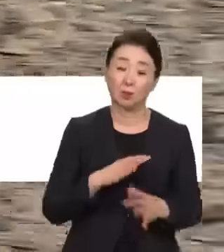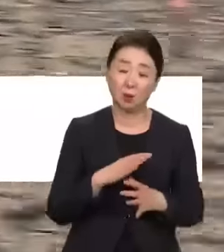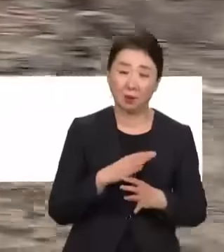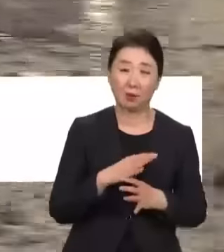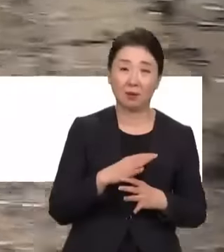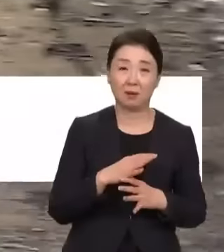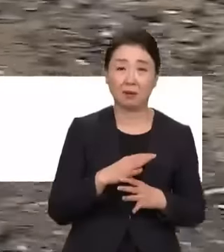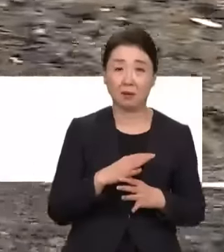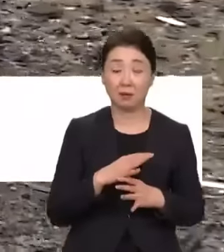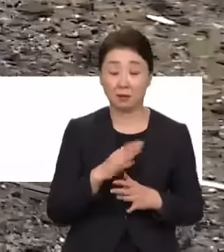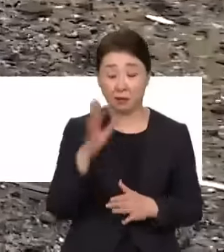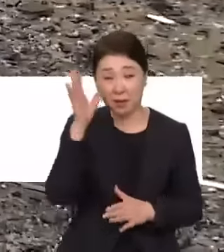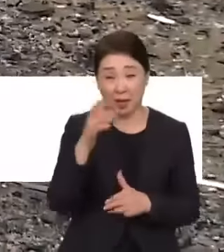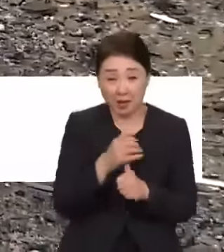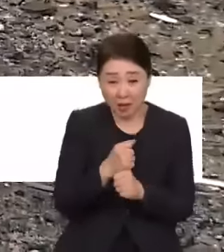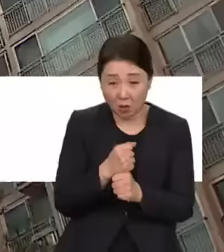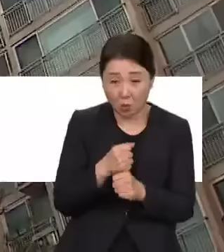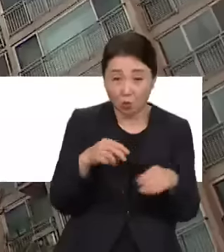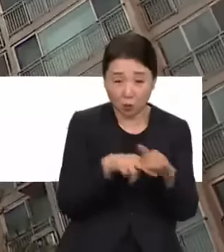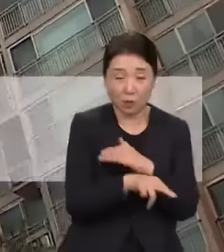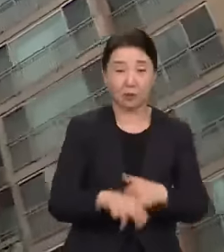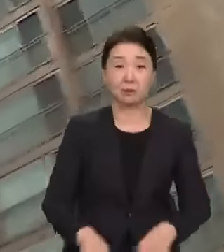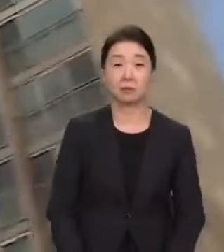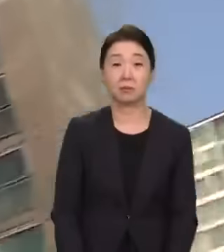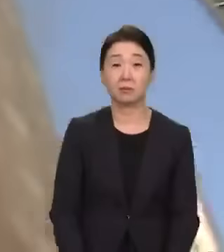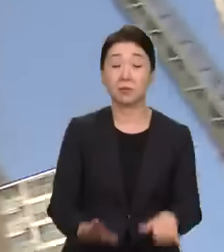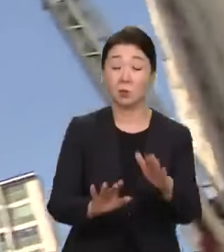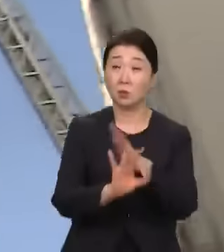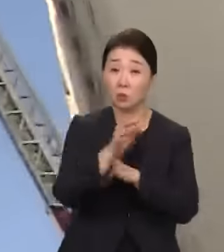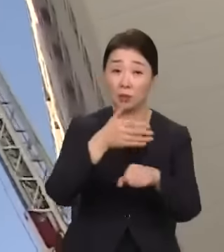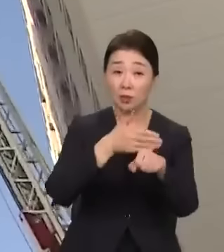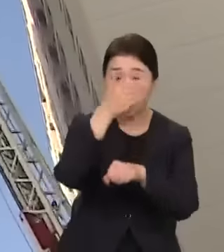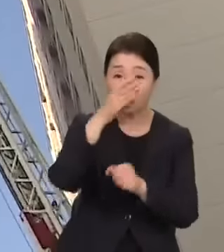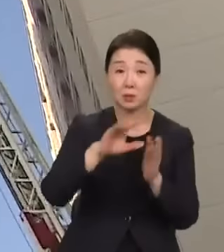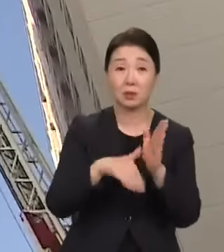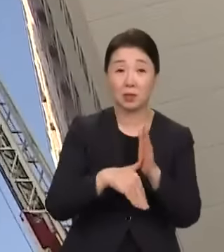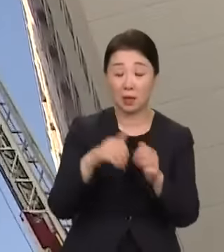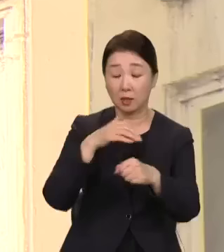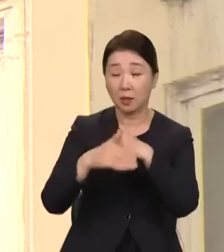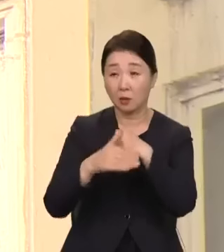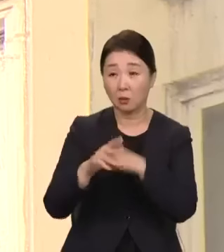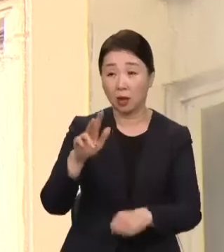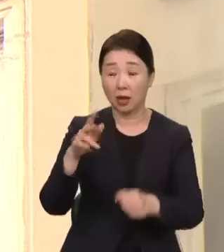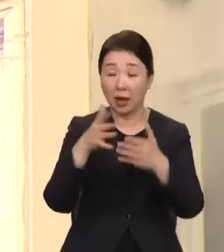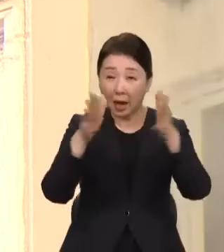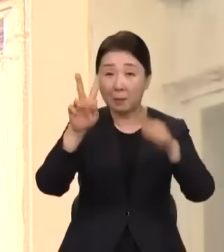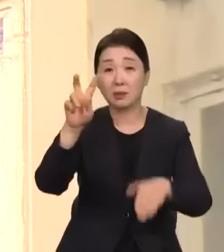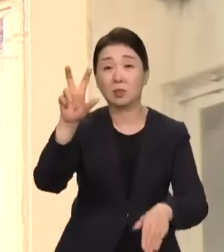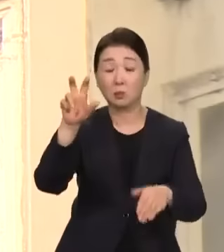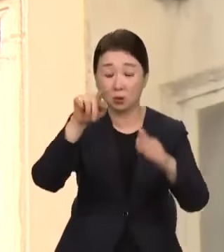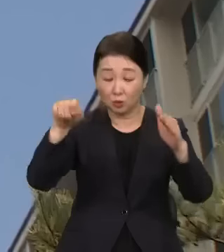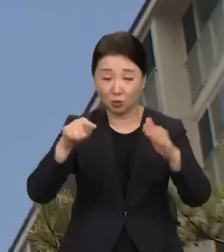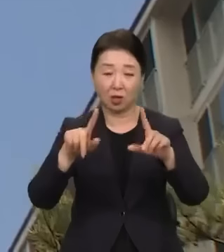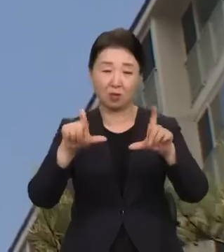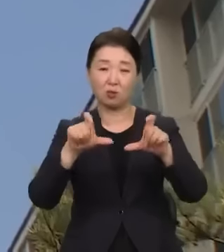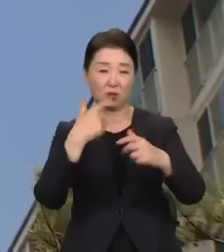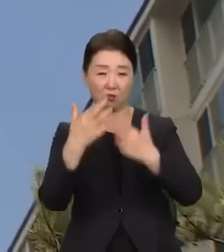상황에서 우선 강하지 않고 나와야겠다. 오늘 오전 9시쯤 대구의 25층 아파트 15층에서 불이